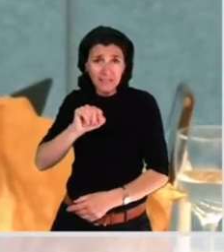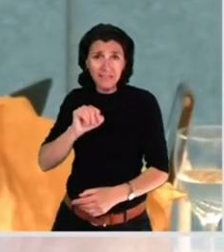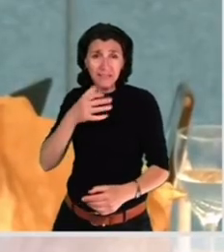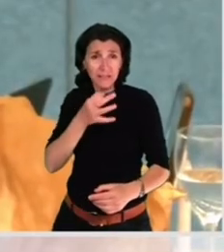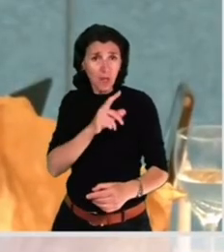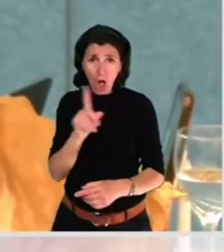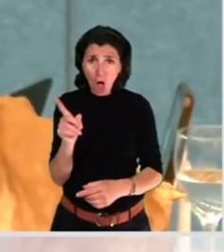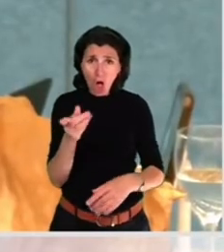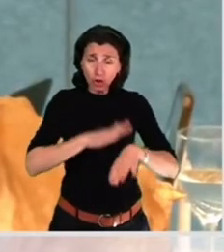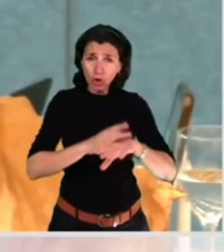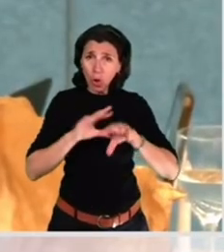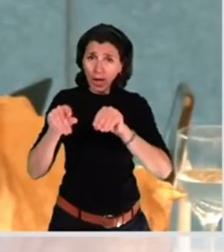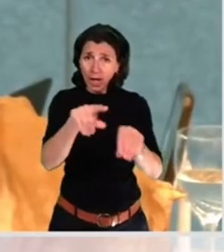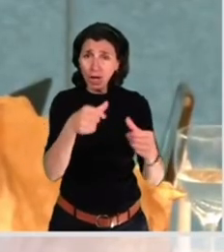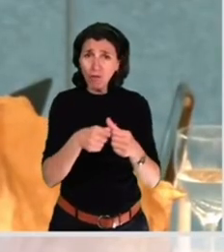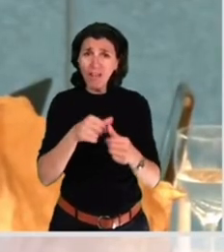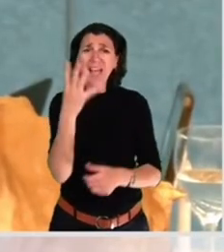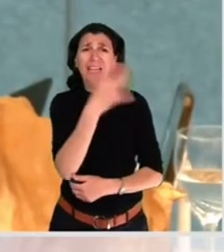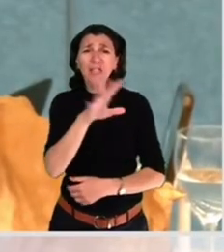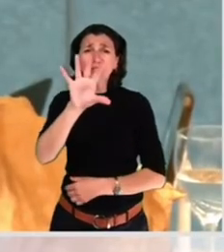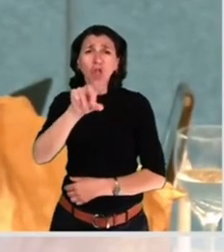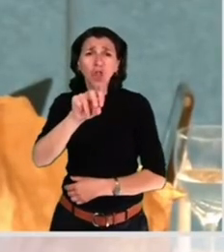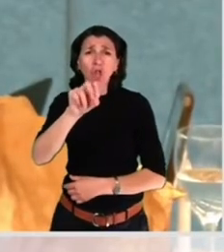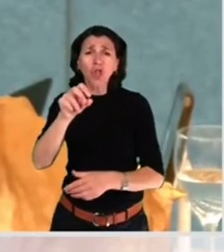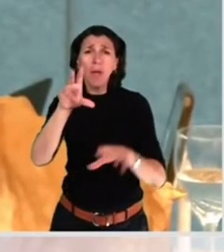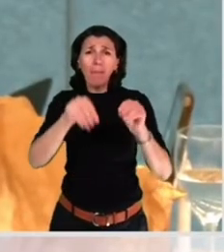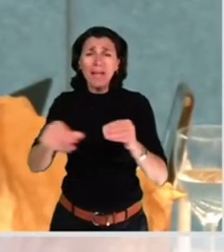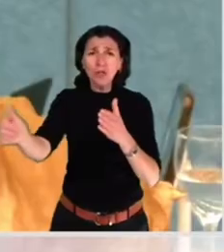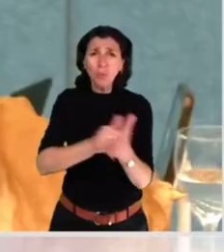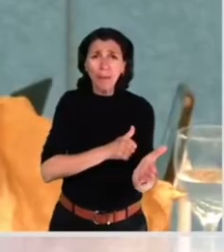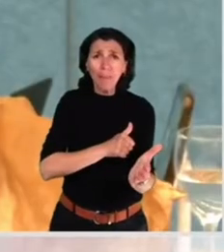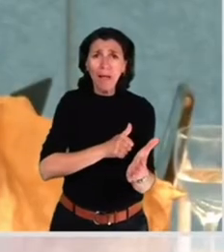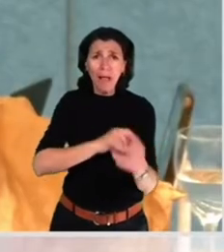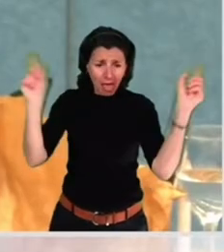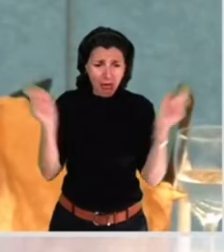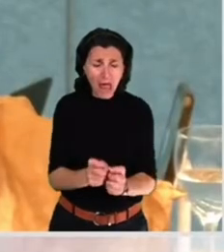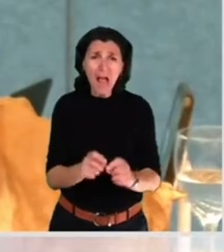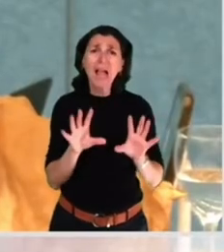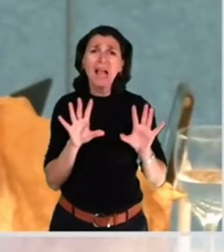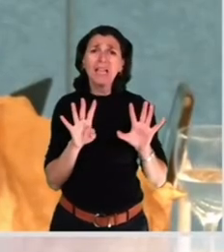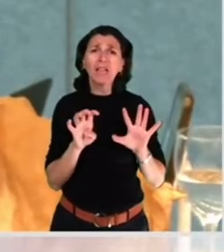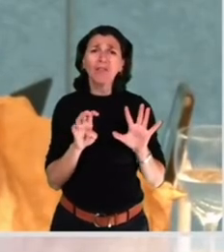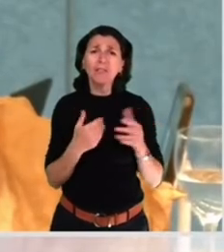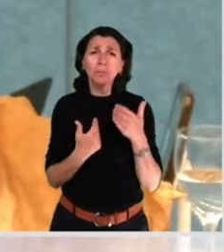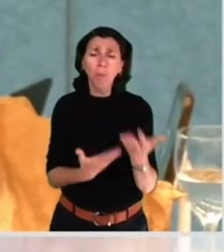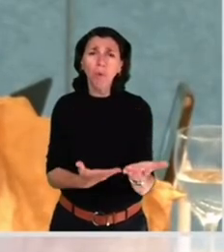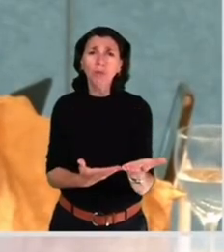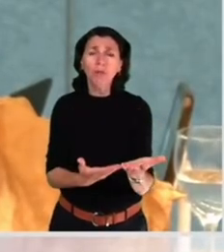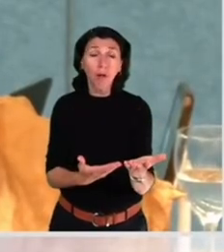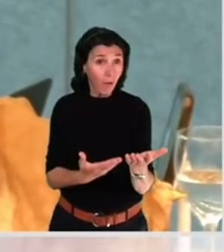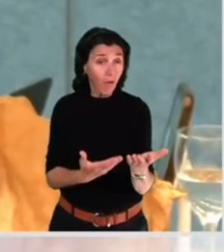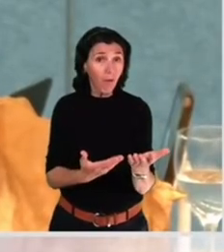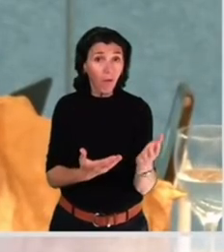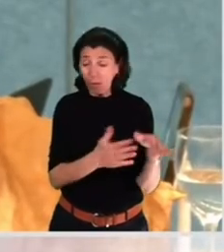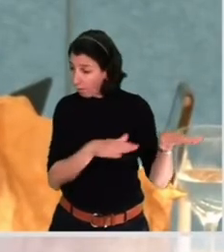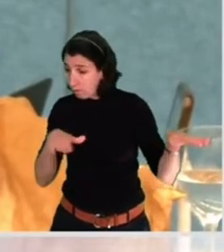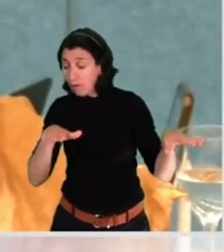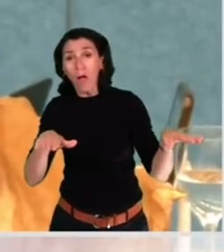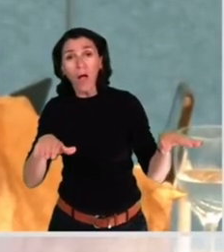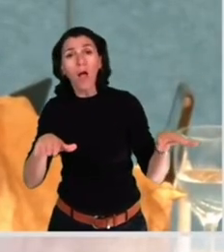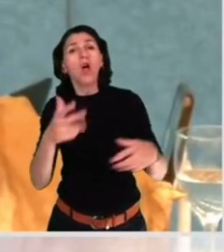de stationnement et en proposer 90. Parallèlement à la construction de